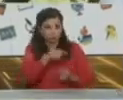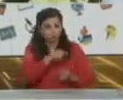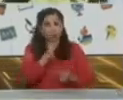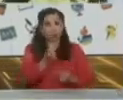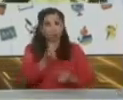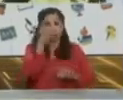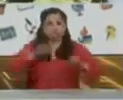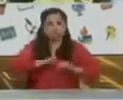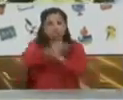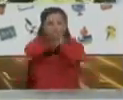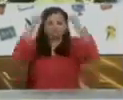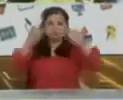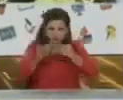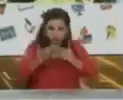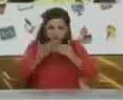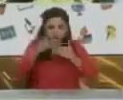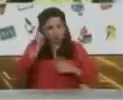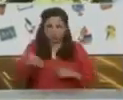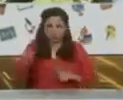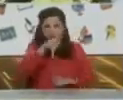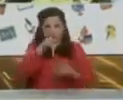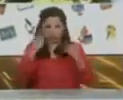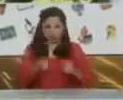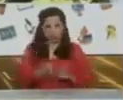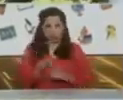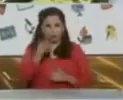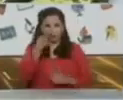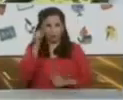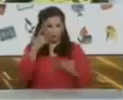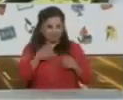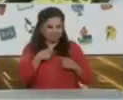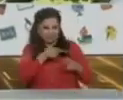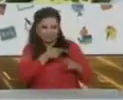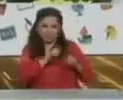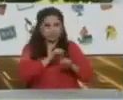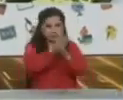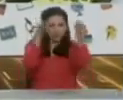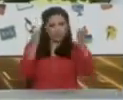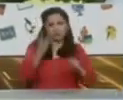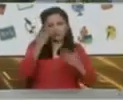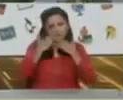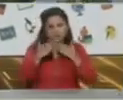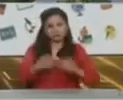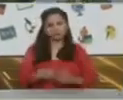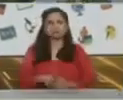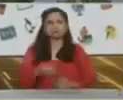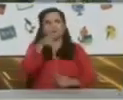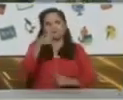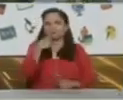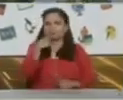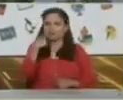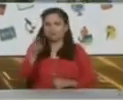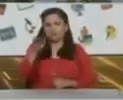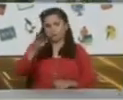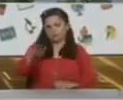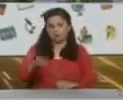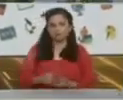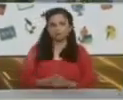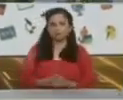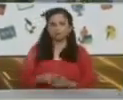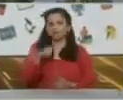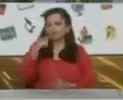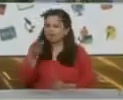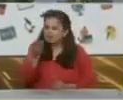सुबह उठ करके पढ़े, आप उसे कहते हैं, बोलते